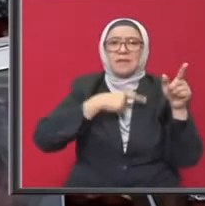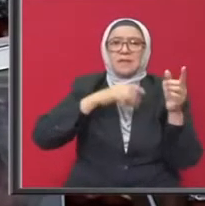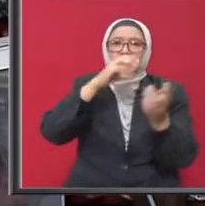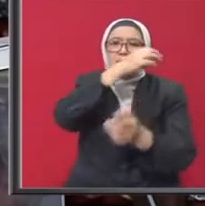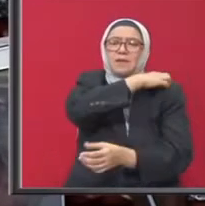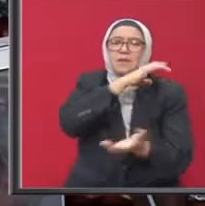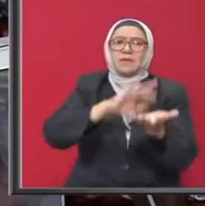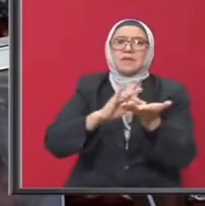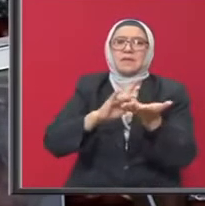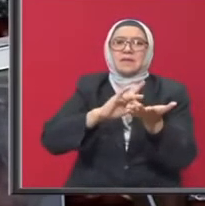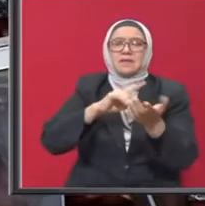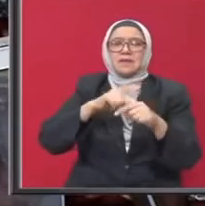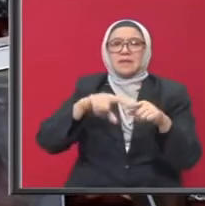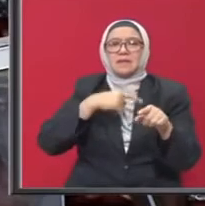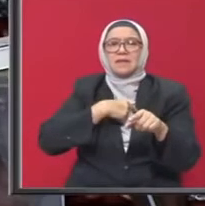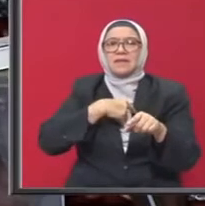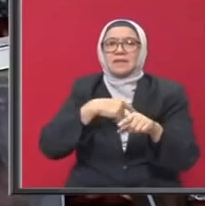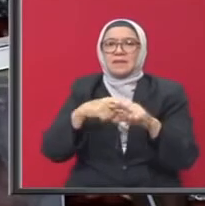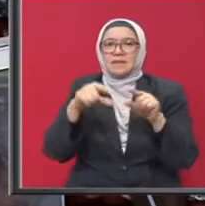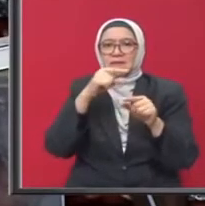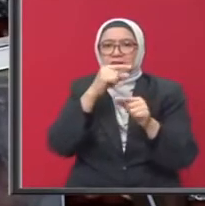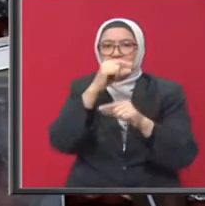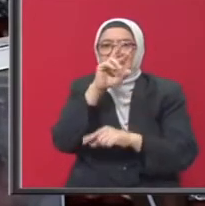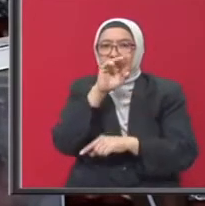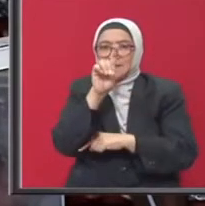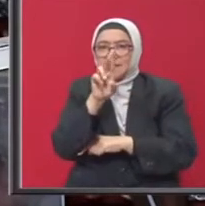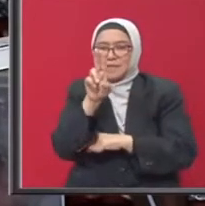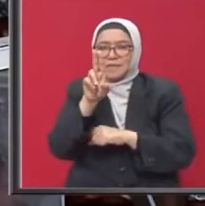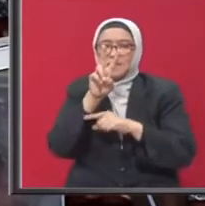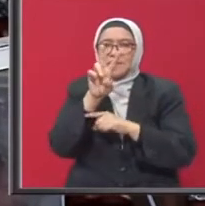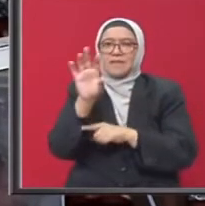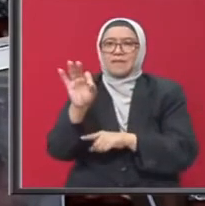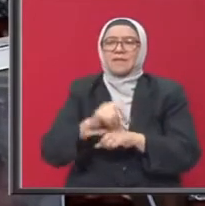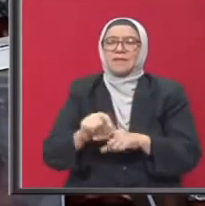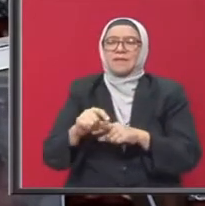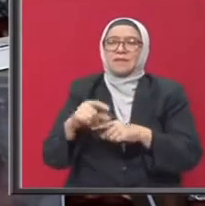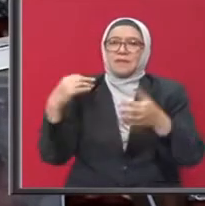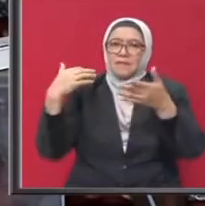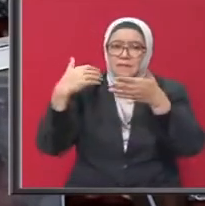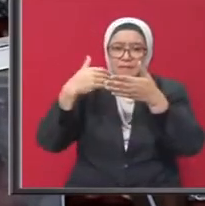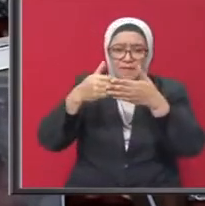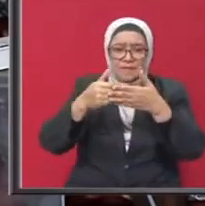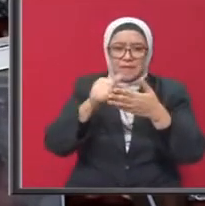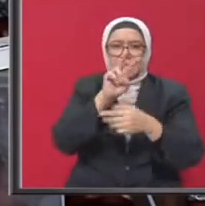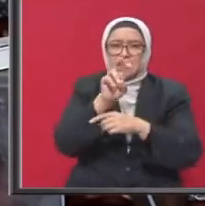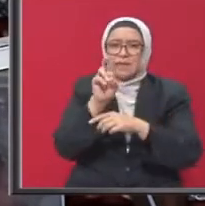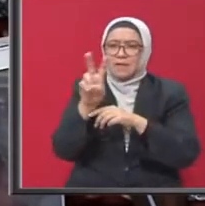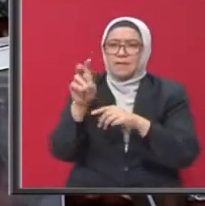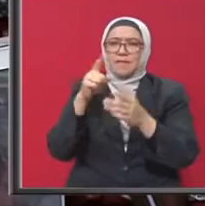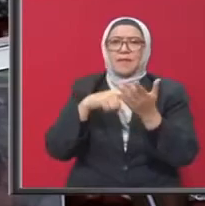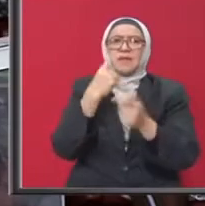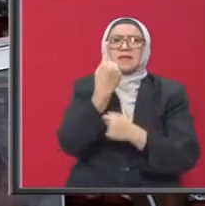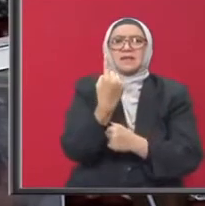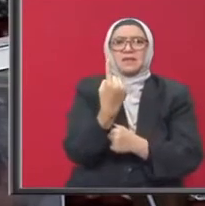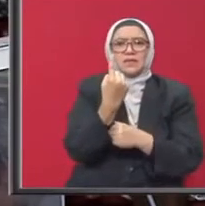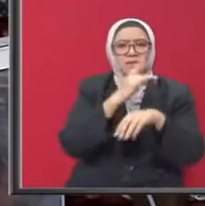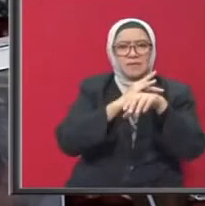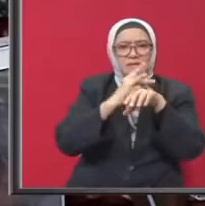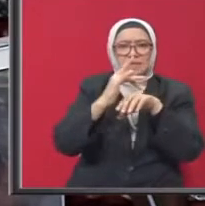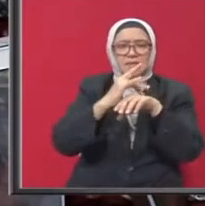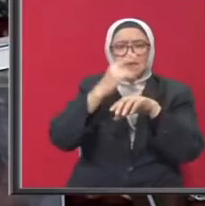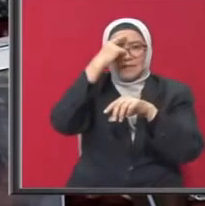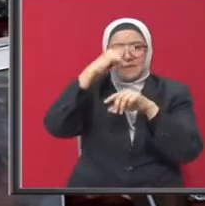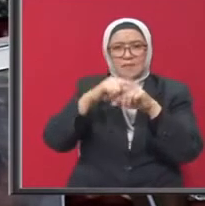29 sehingga 28 okt 2012 terdapat hanya satu kekosongan jawatan jururawat great.you